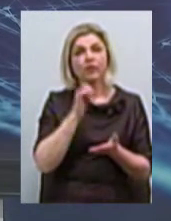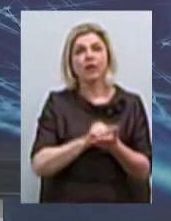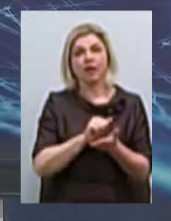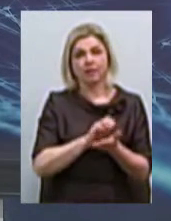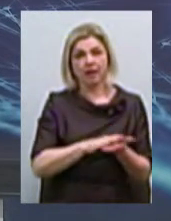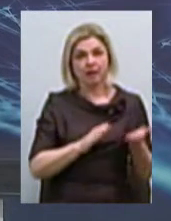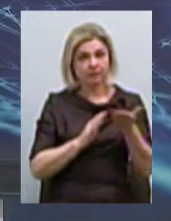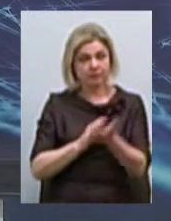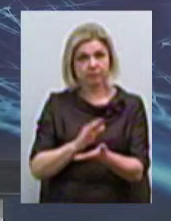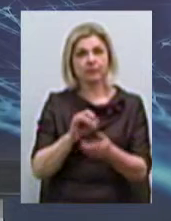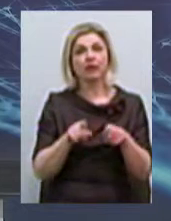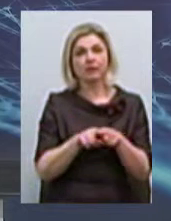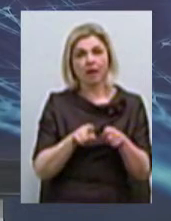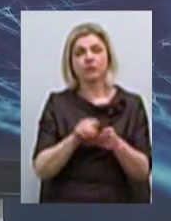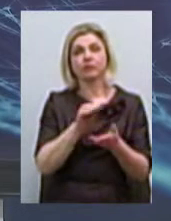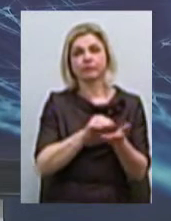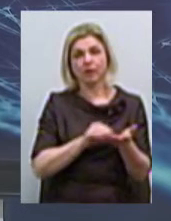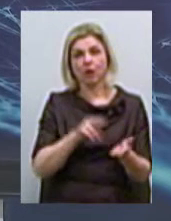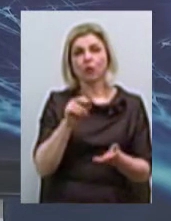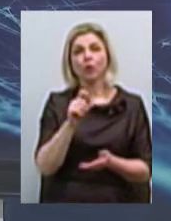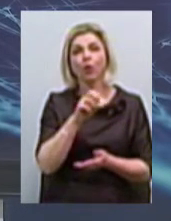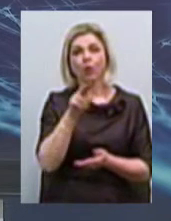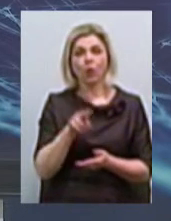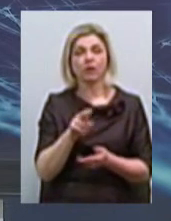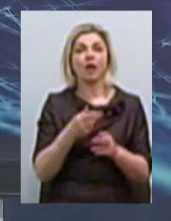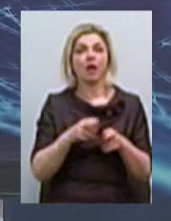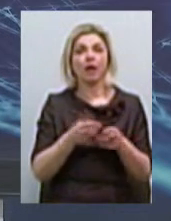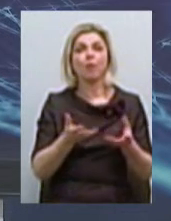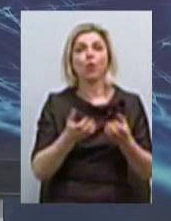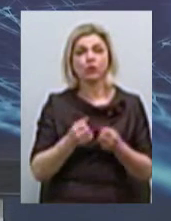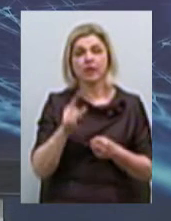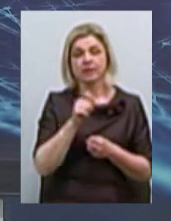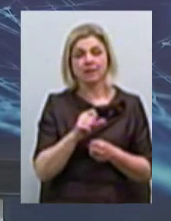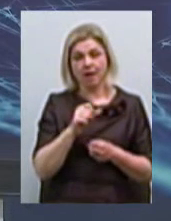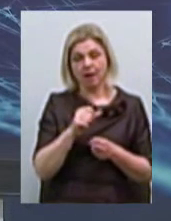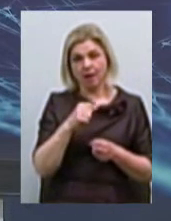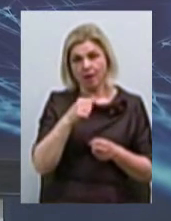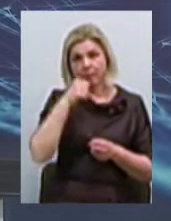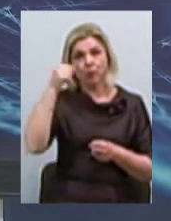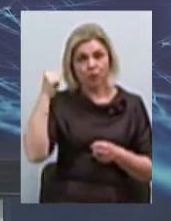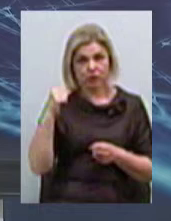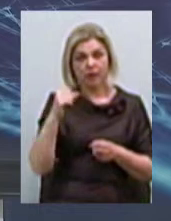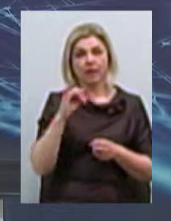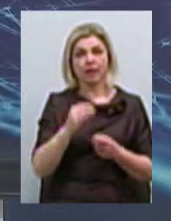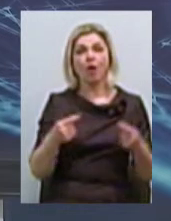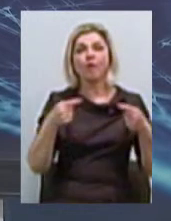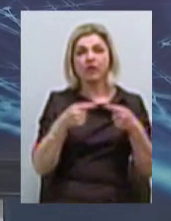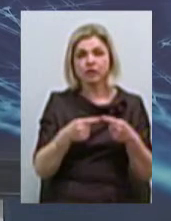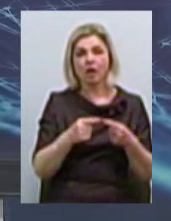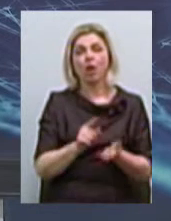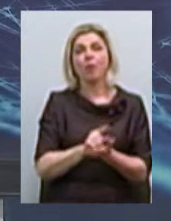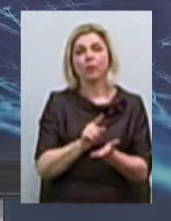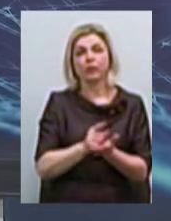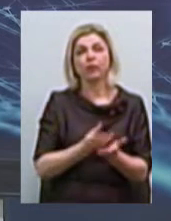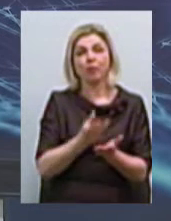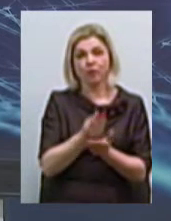декларація. Також в декларації декларується доход, який отриманий платником за звітний рік, та визначається податкове зобов'язання